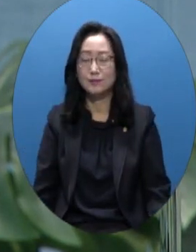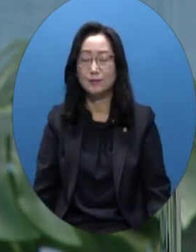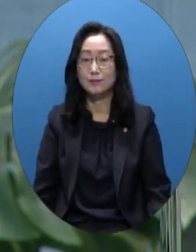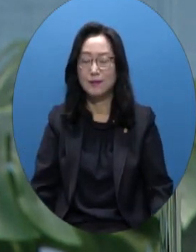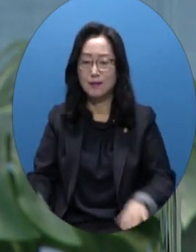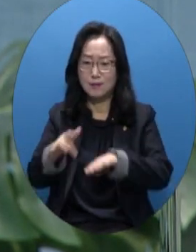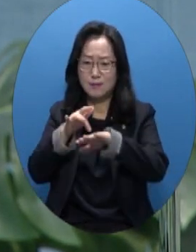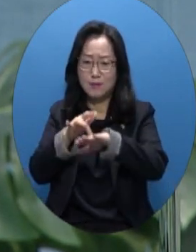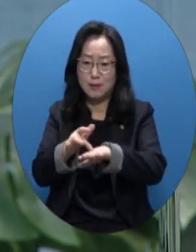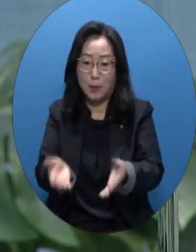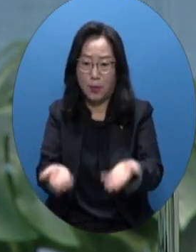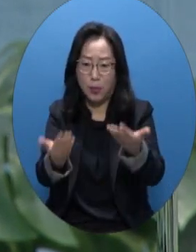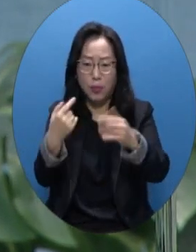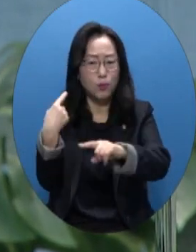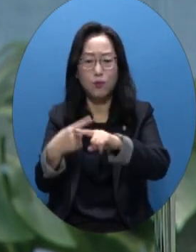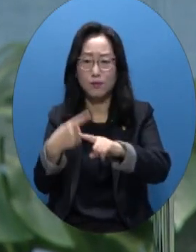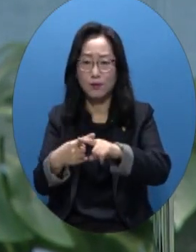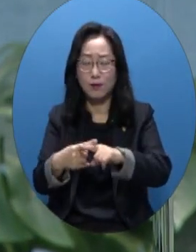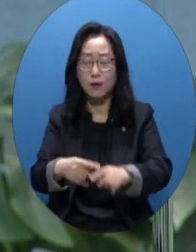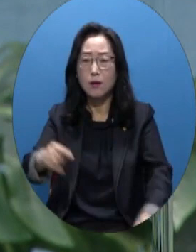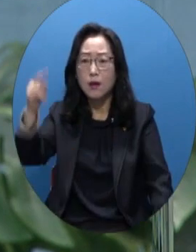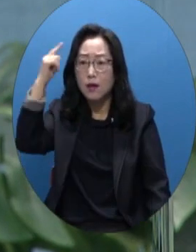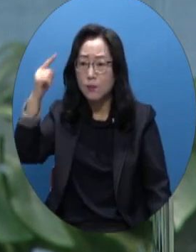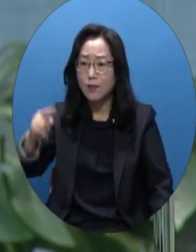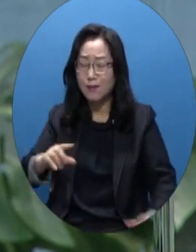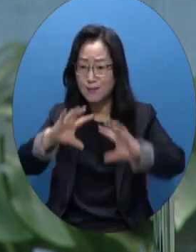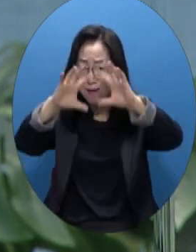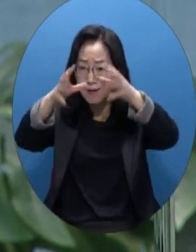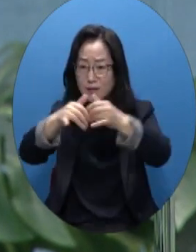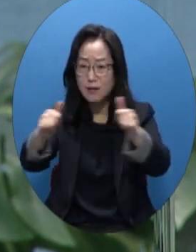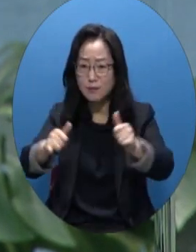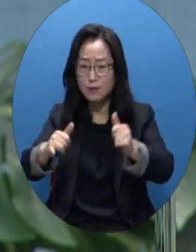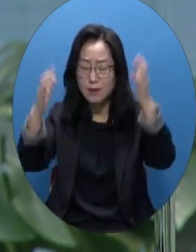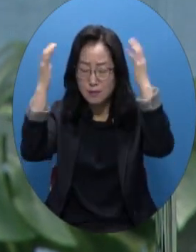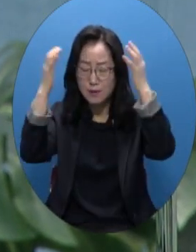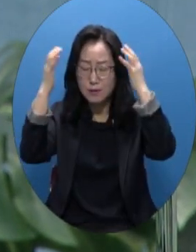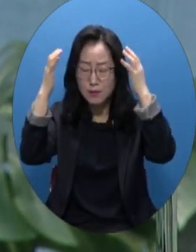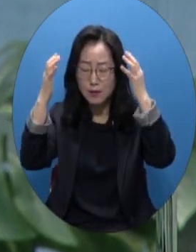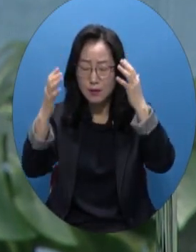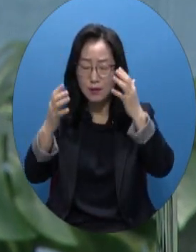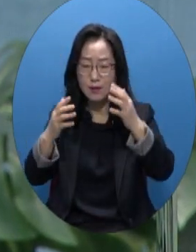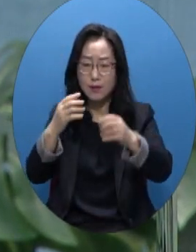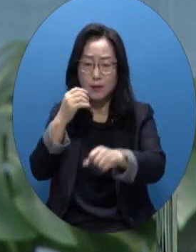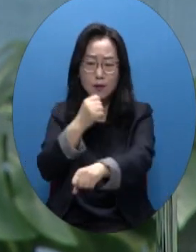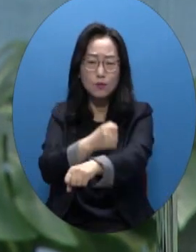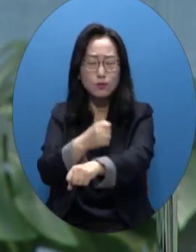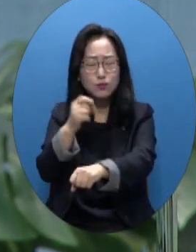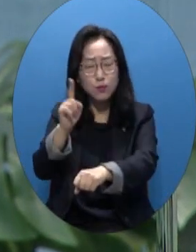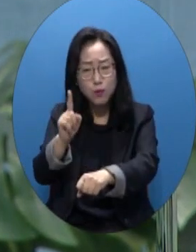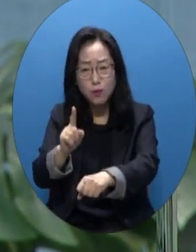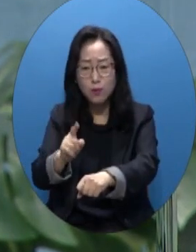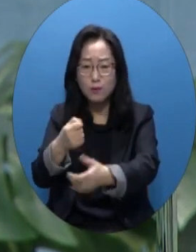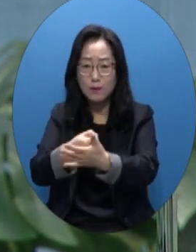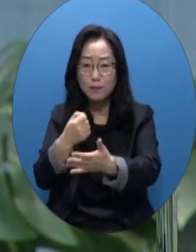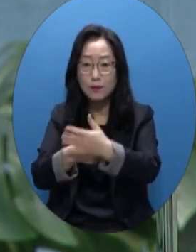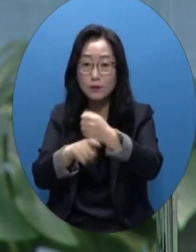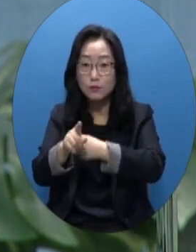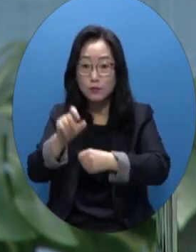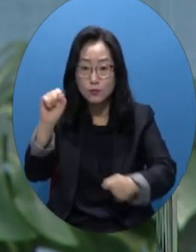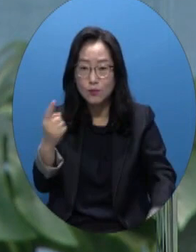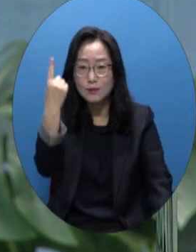마음이 역사인 것입니다 왜 이렇게 온 세상 사람들이 수많은 꽃부터 가운데서 탄 식하게 되느냐 그 기원은